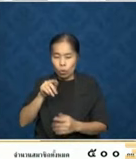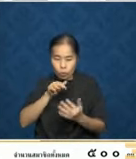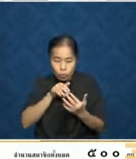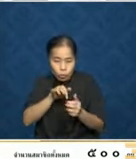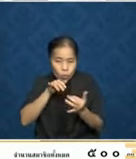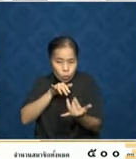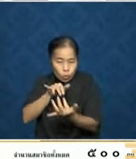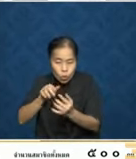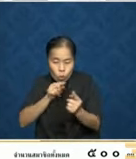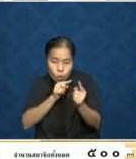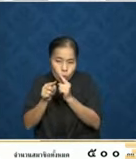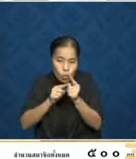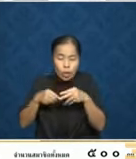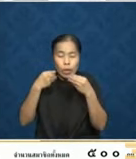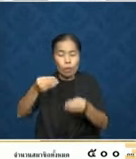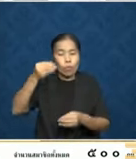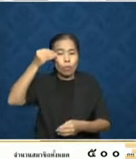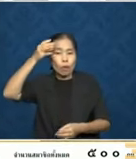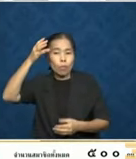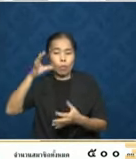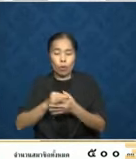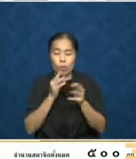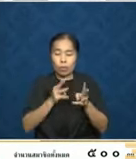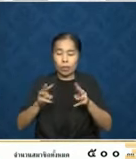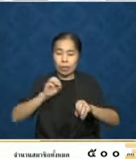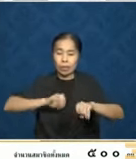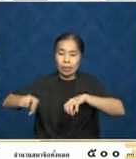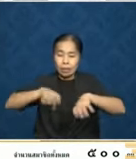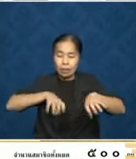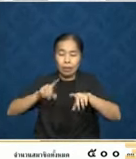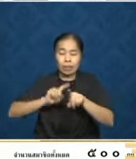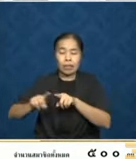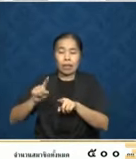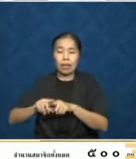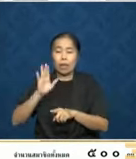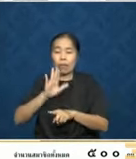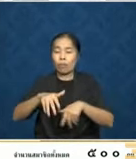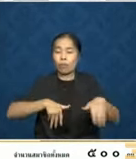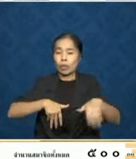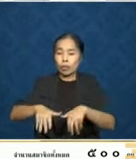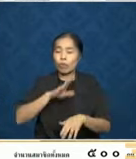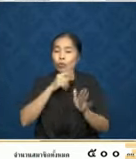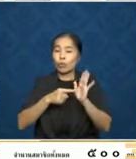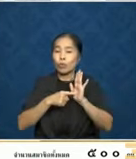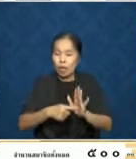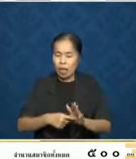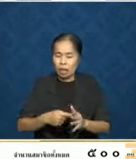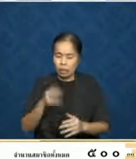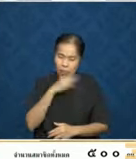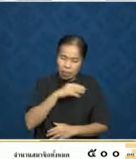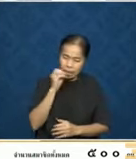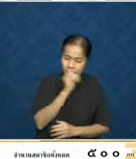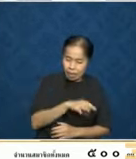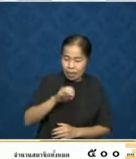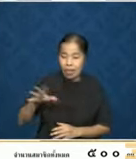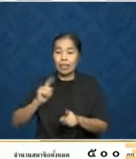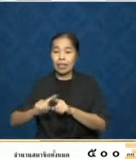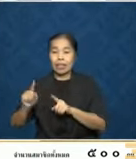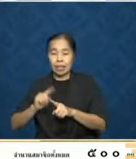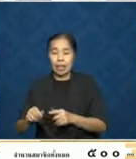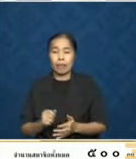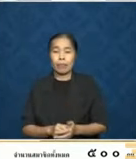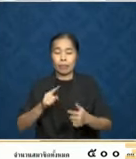พื่อส่งเสริมองค์ความรู้เกี่ยวกับการจัดการขยะให้กับประชาชนเช่นการคัดแยกขยะครับปอสุดท้ายครับผมคือเปิ